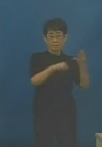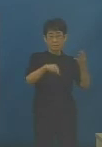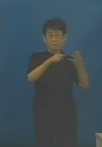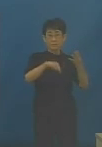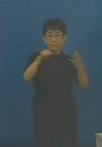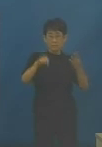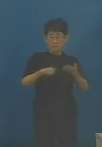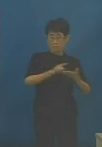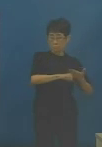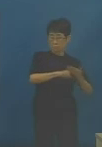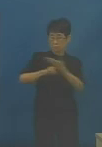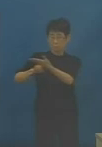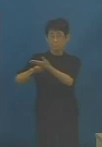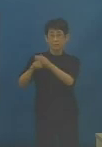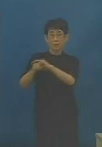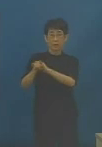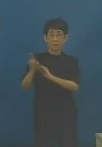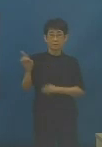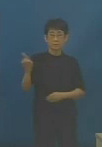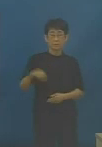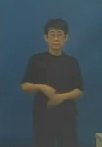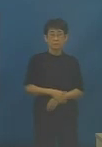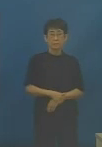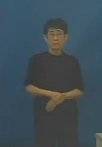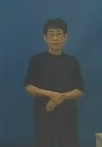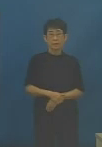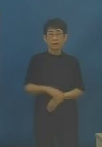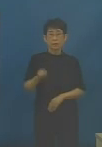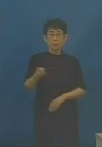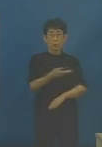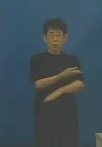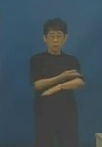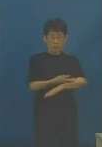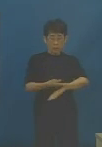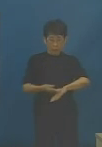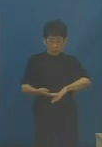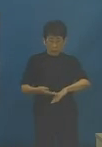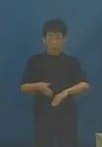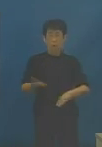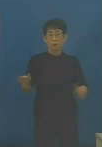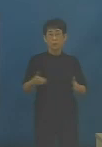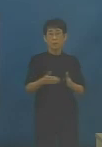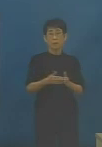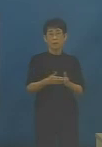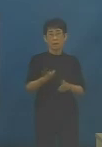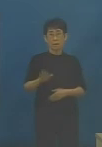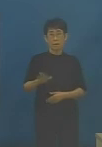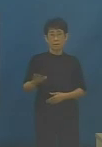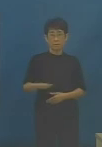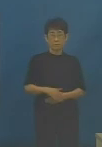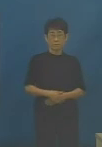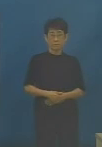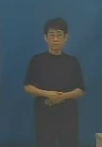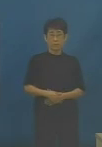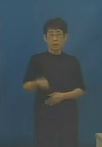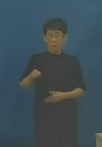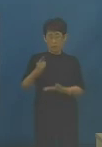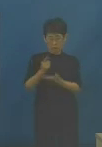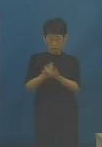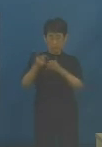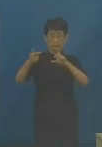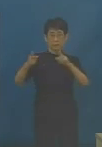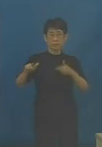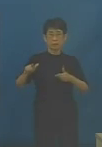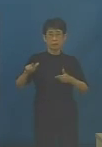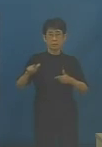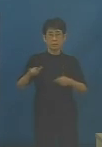で、ございます。まあ、あのそのようなあの経過を今辿ってきているところでありまして、これに限りません。でこ